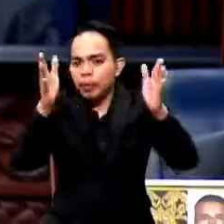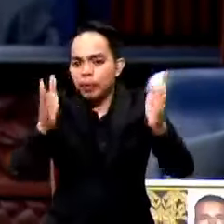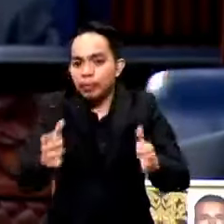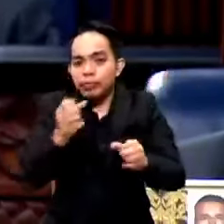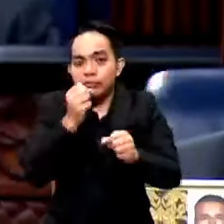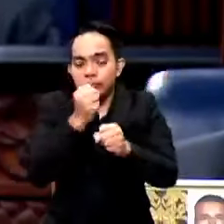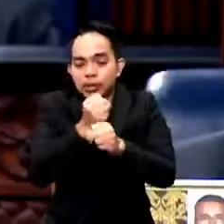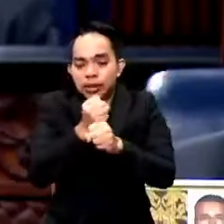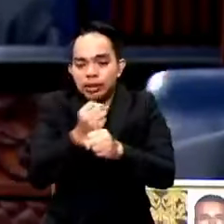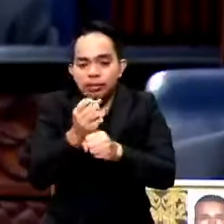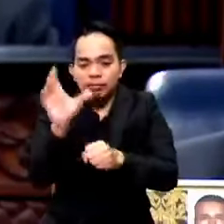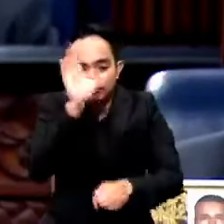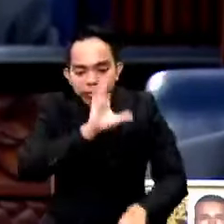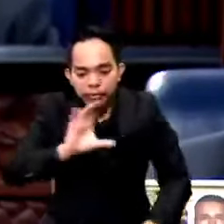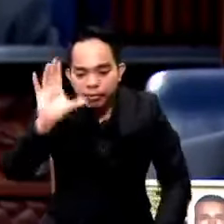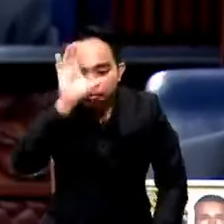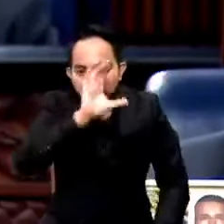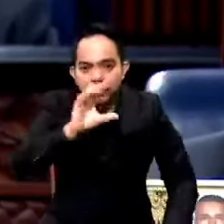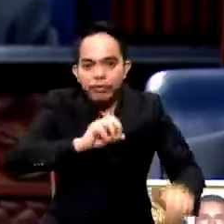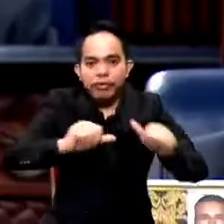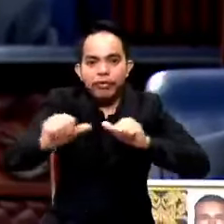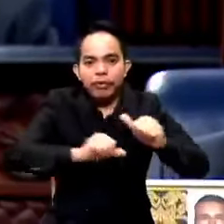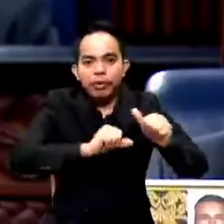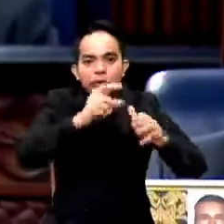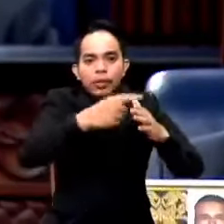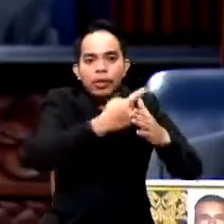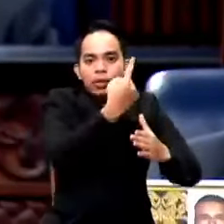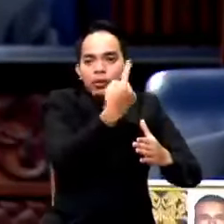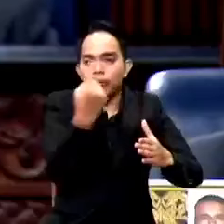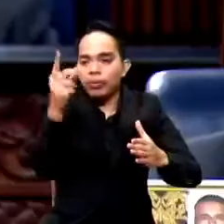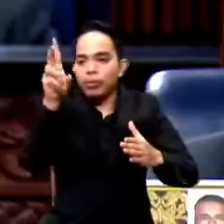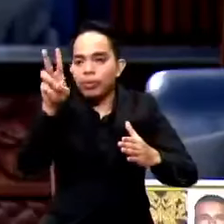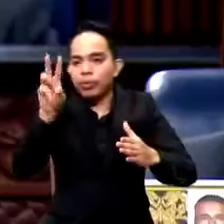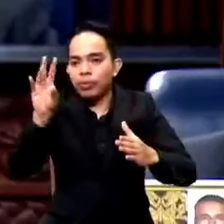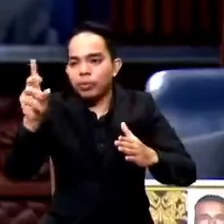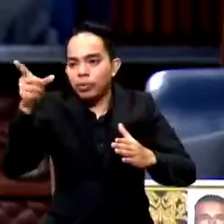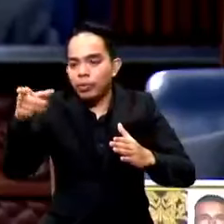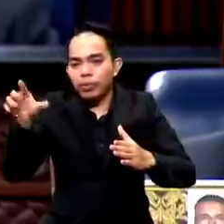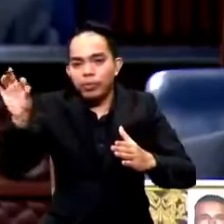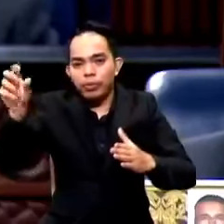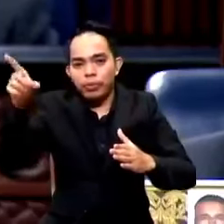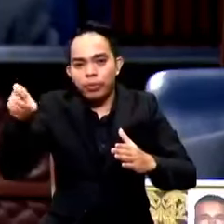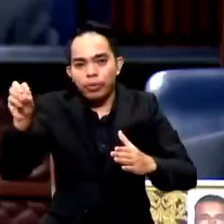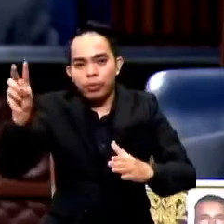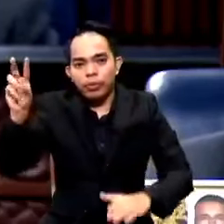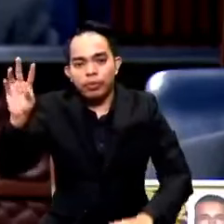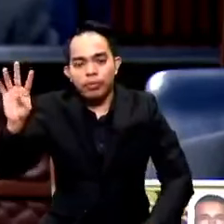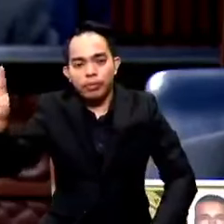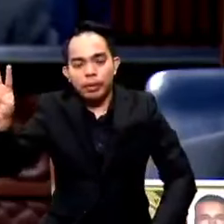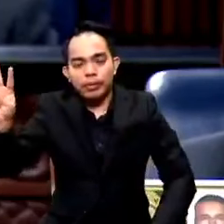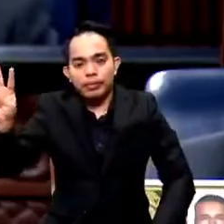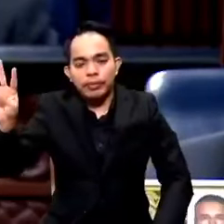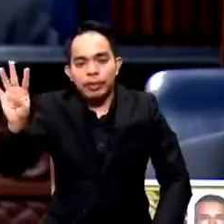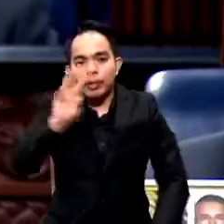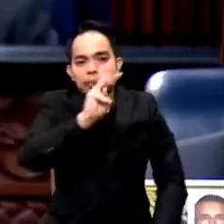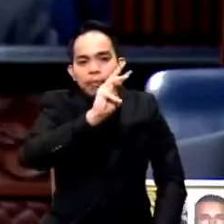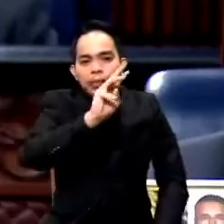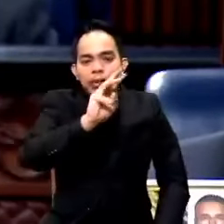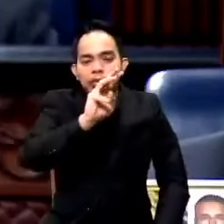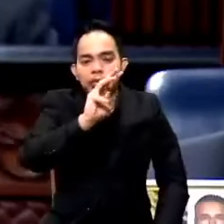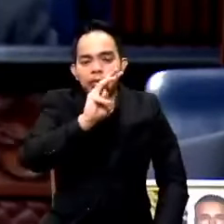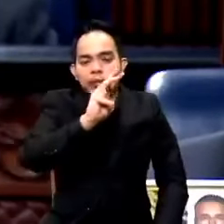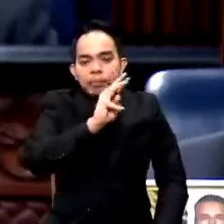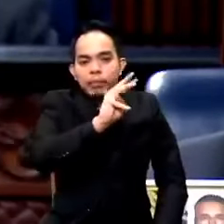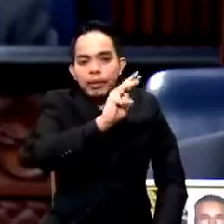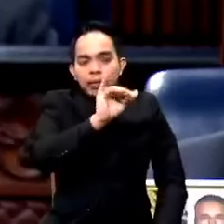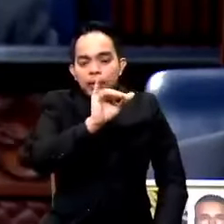aktif telah direkodkan dari Januari hingga 27 September 2024 di portal my future Jobs